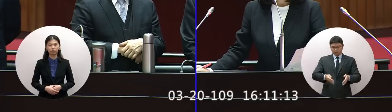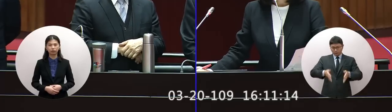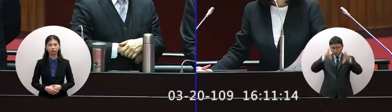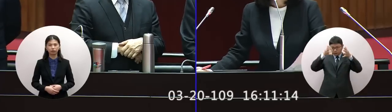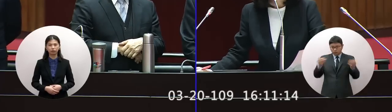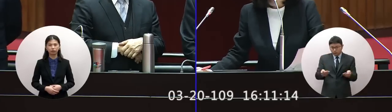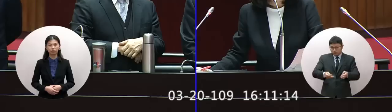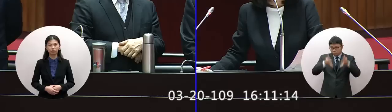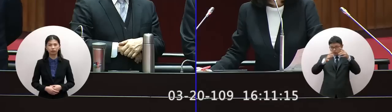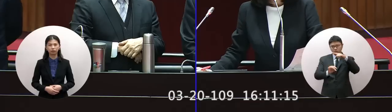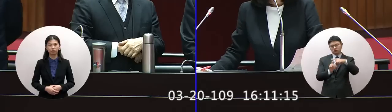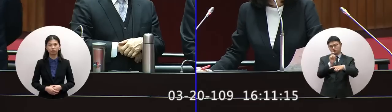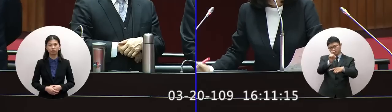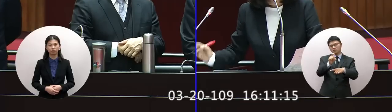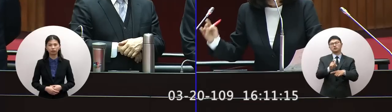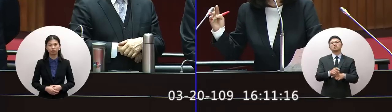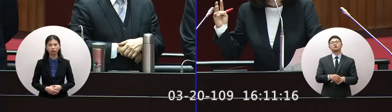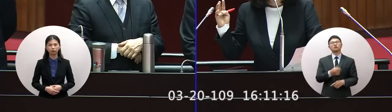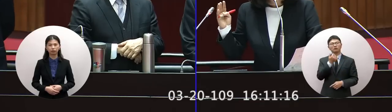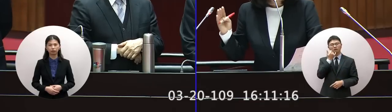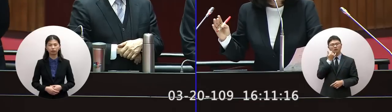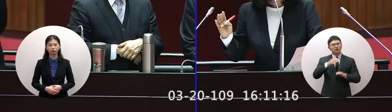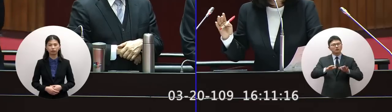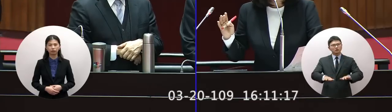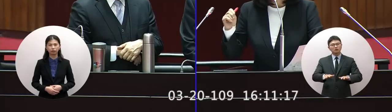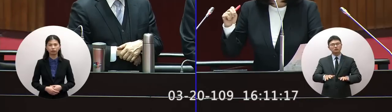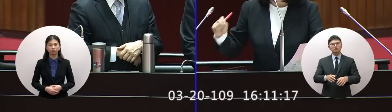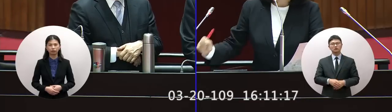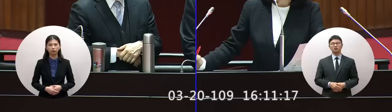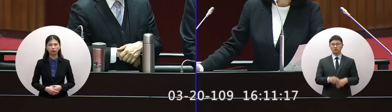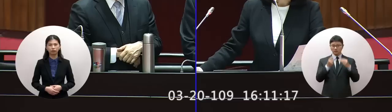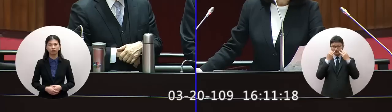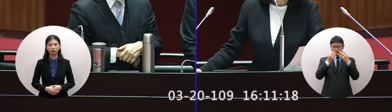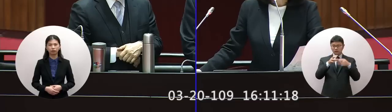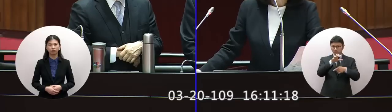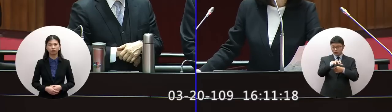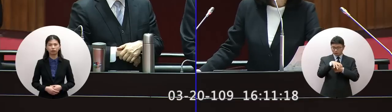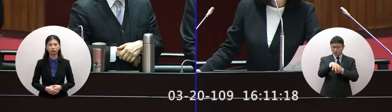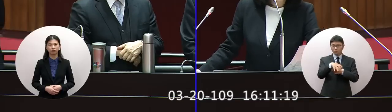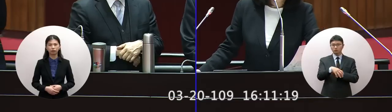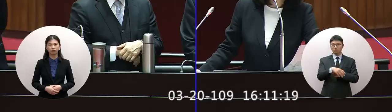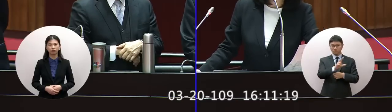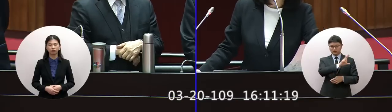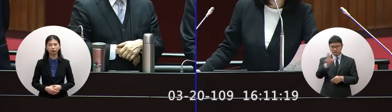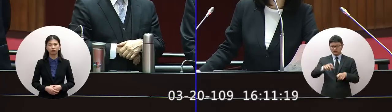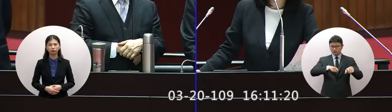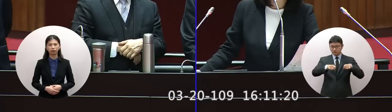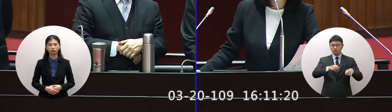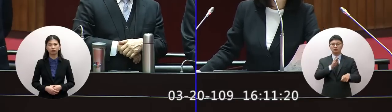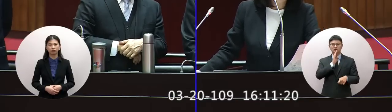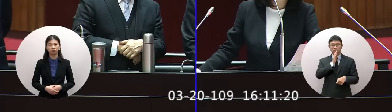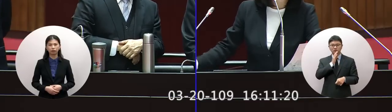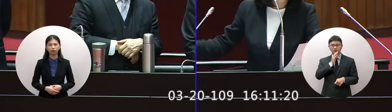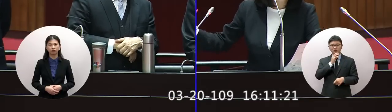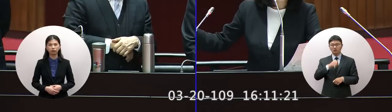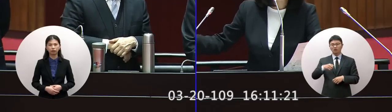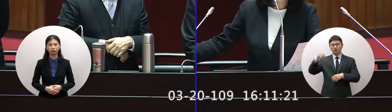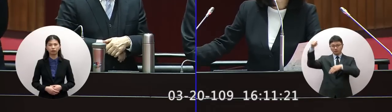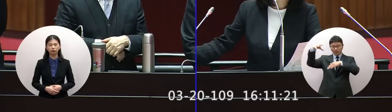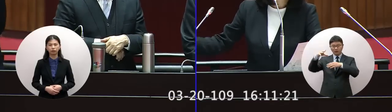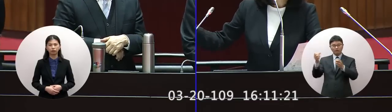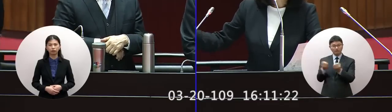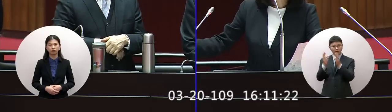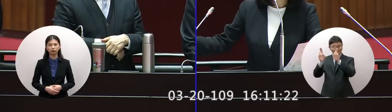舍。而现在所谓的营农型计划，它可以让光电业者在农